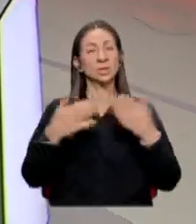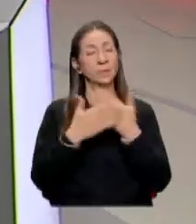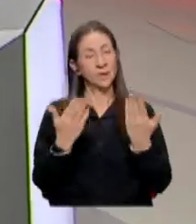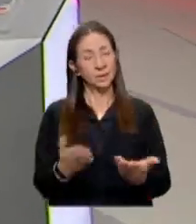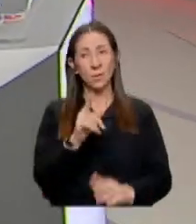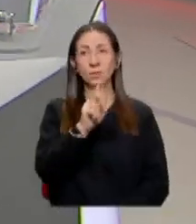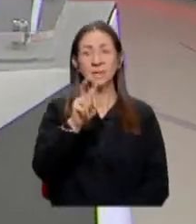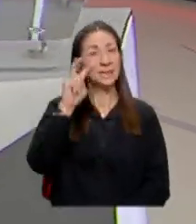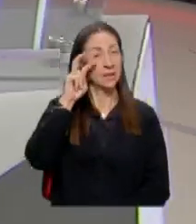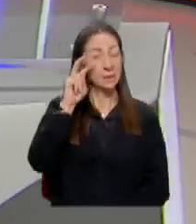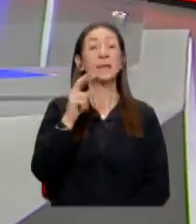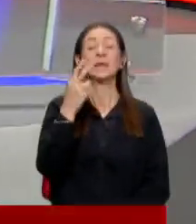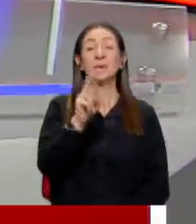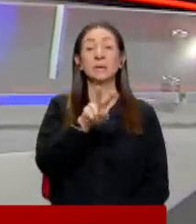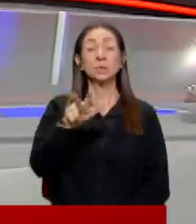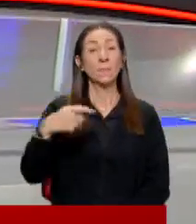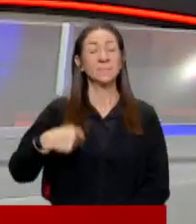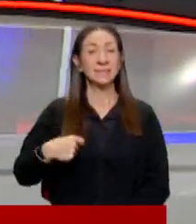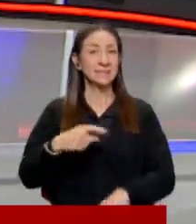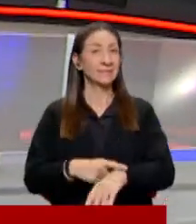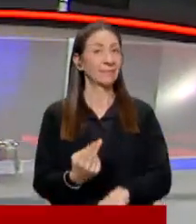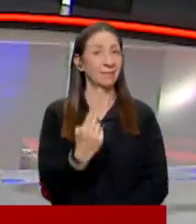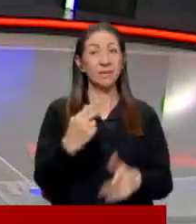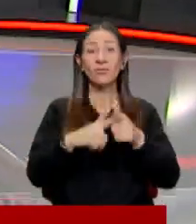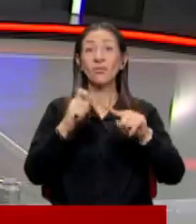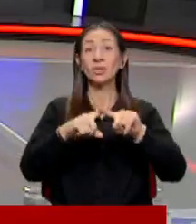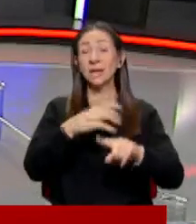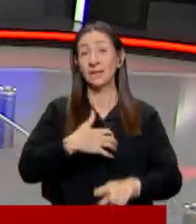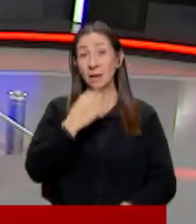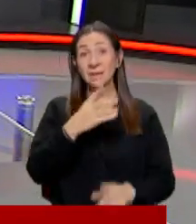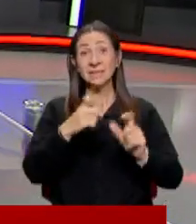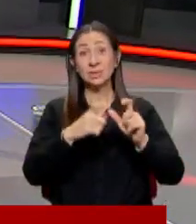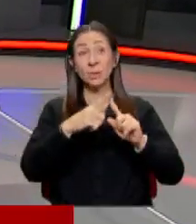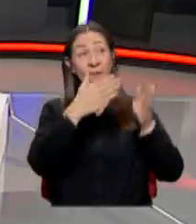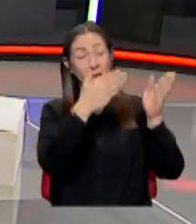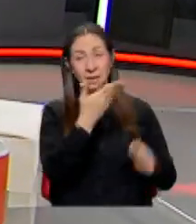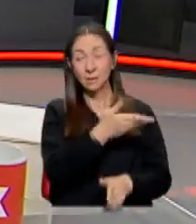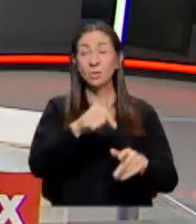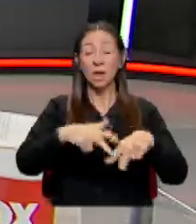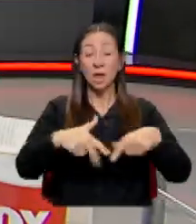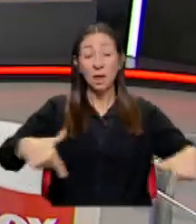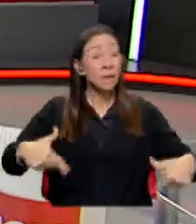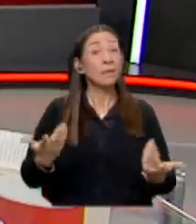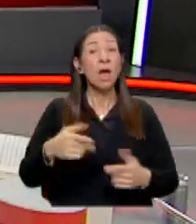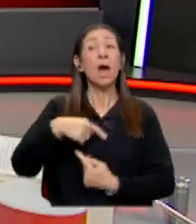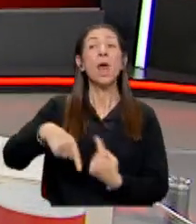İyi akşamlar efendim. 18 Aralık 2023 Pazartesi saat 19 Fox Ana Haber'desiniz. Ben Selçuk Tepeli. Bugünkü etiketimiz